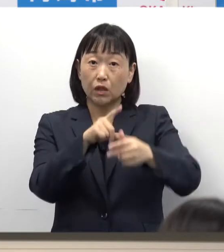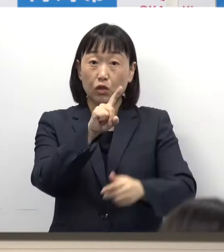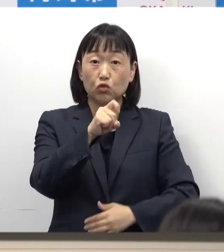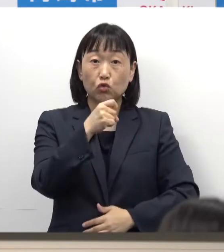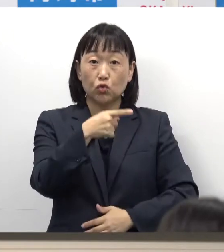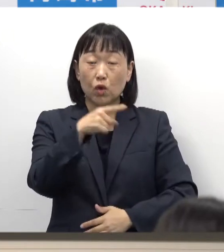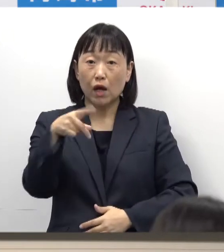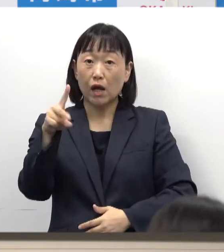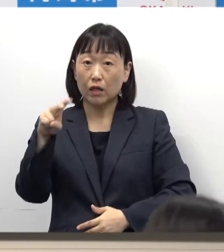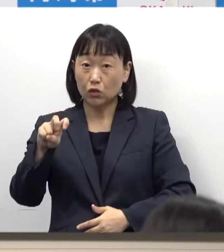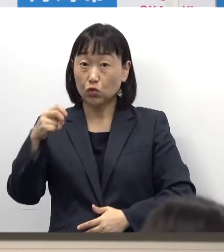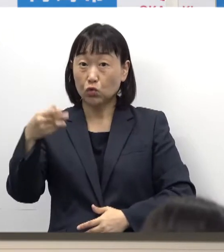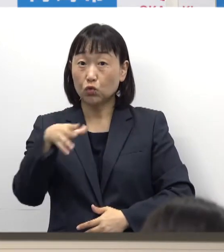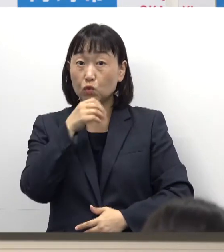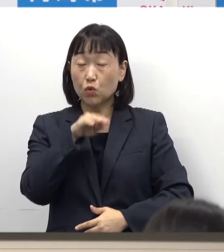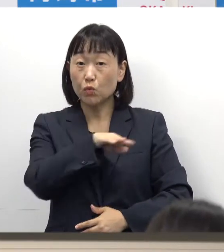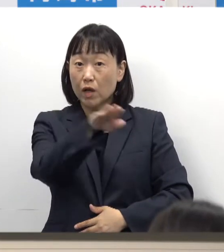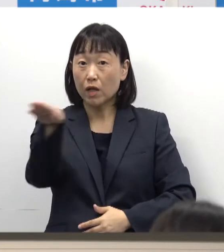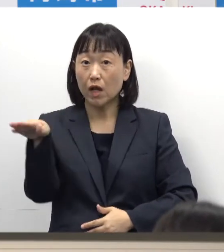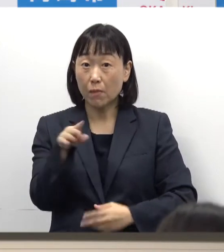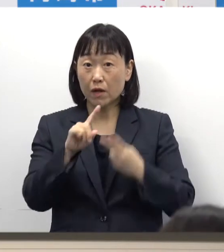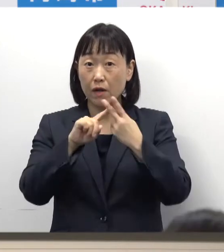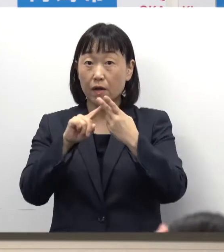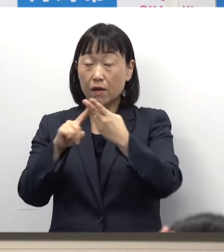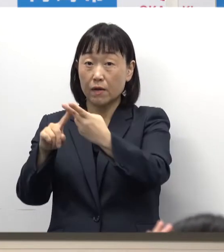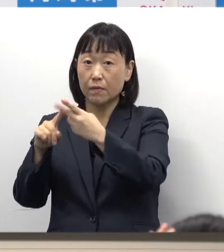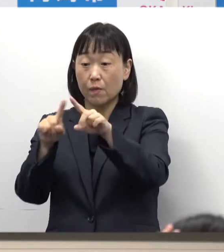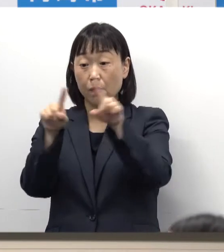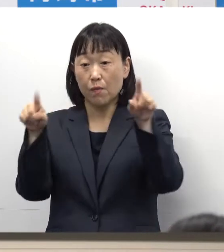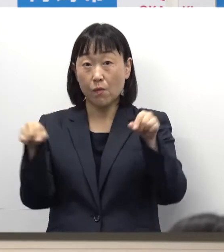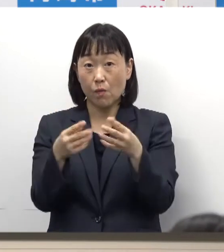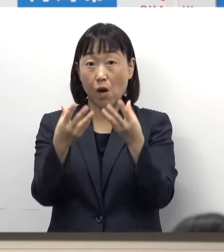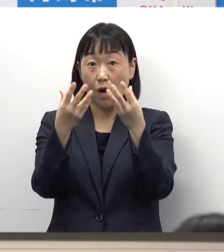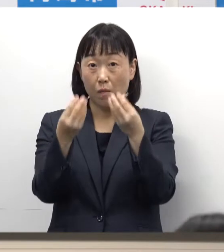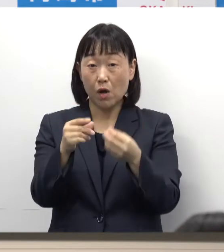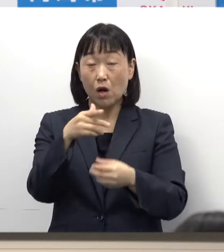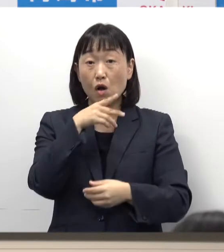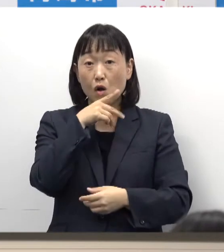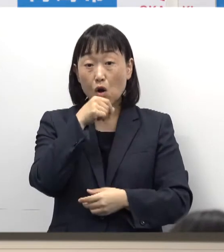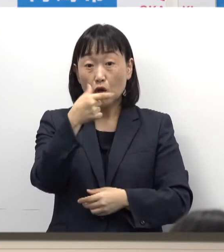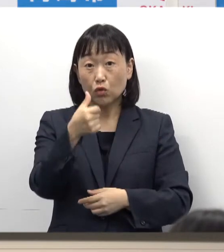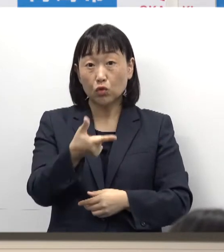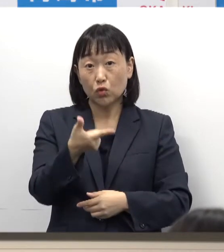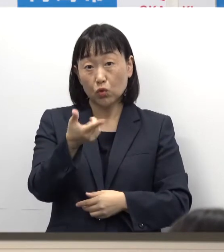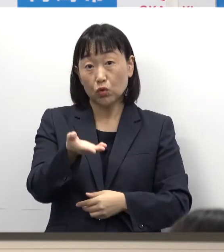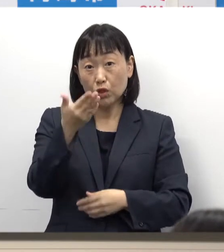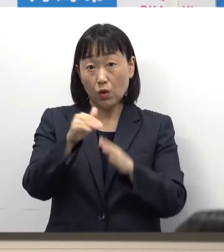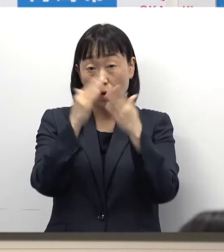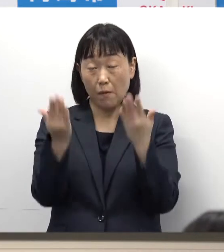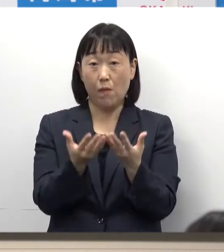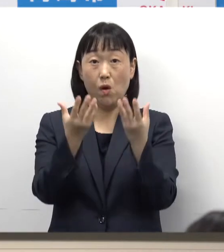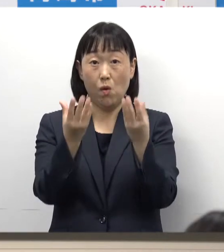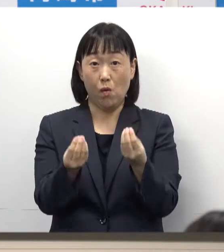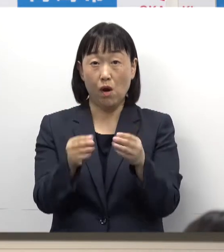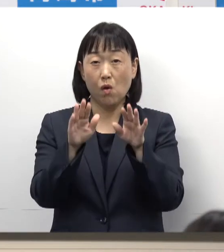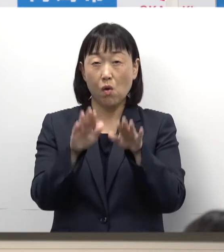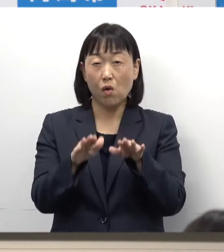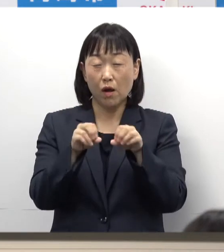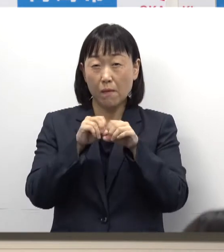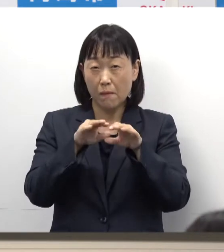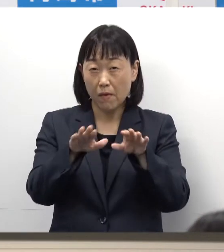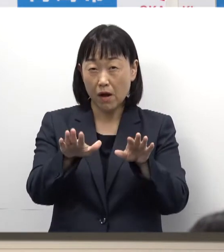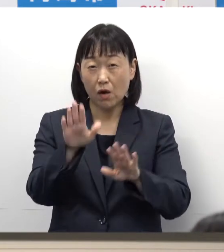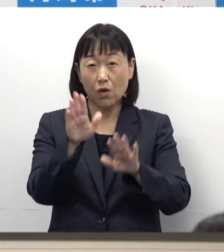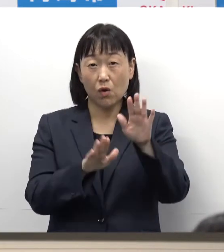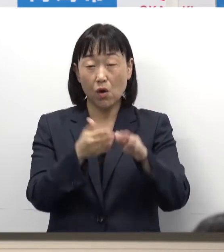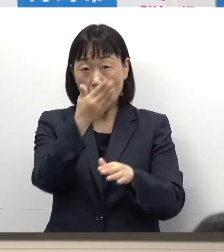へ接種券を発送したことで16歳以上の市民への発送が完了いたしました今回の第5波では若い世代